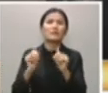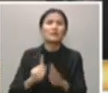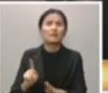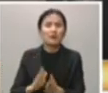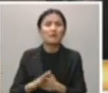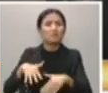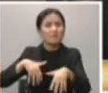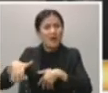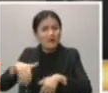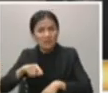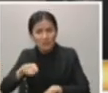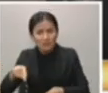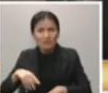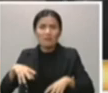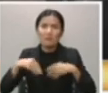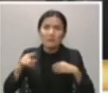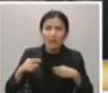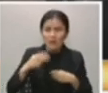ทราบอยู่ดี